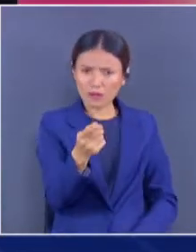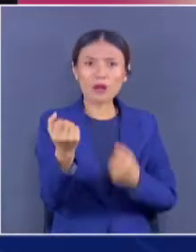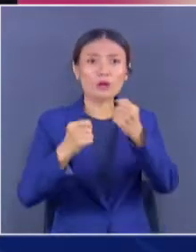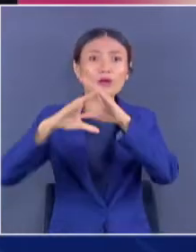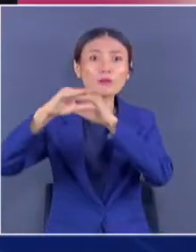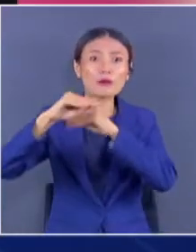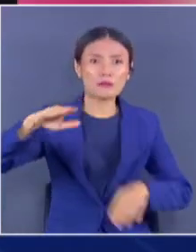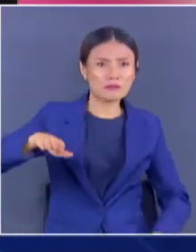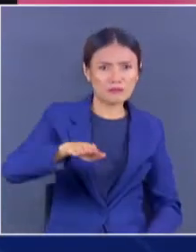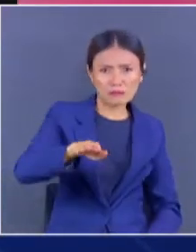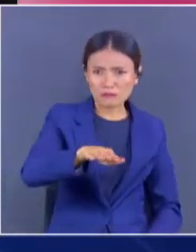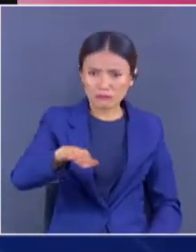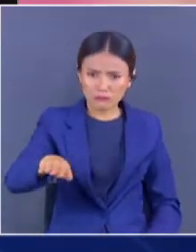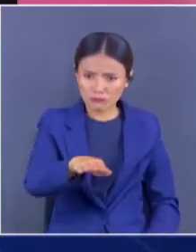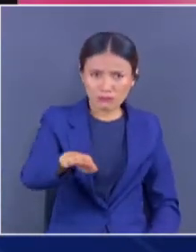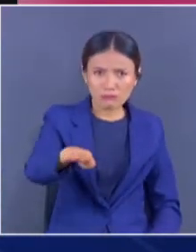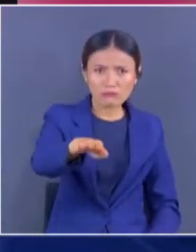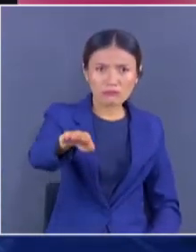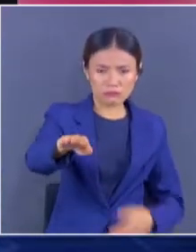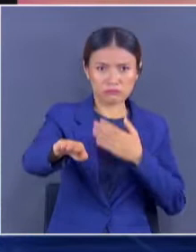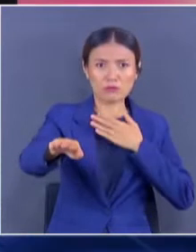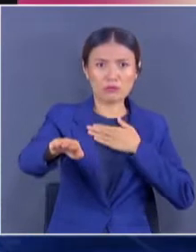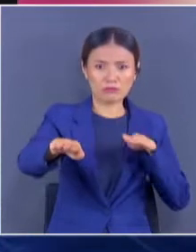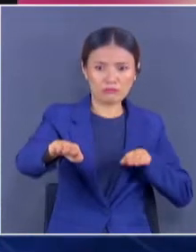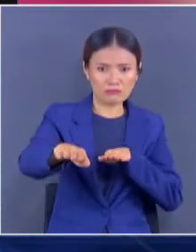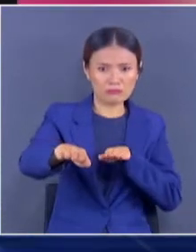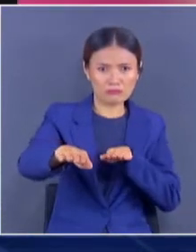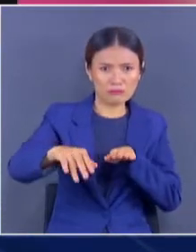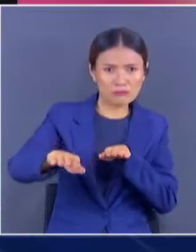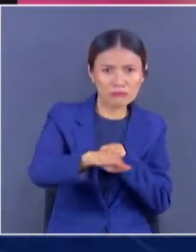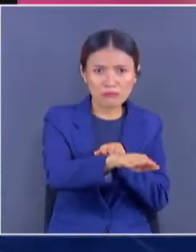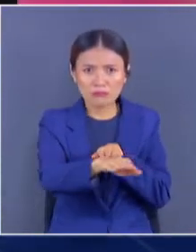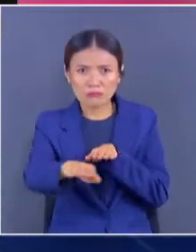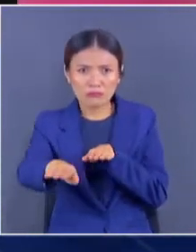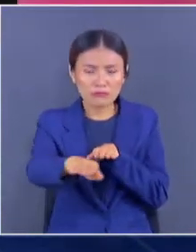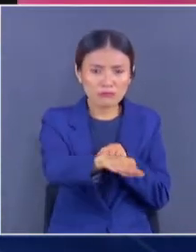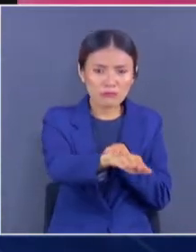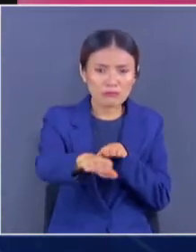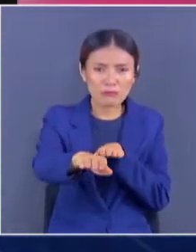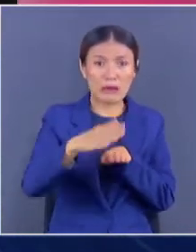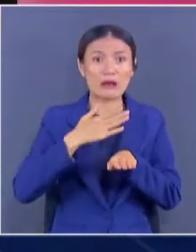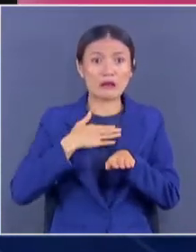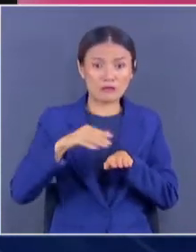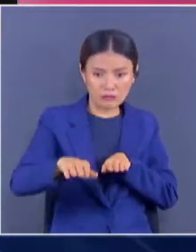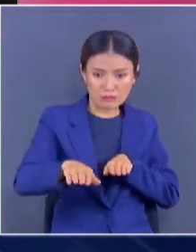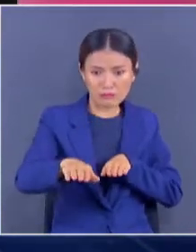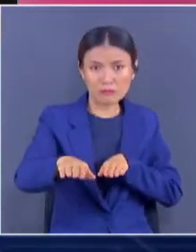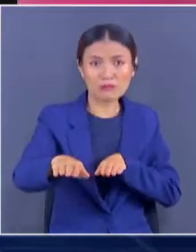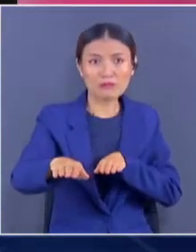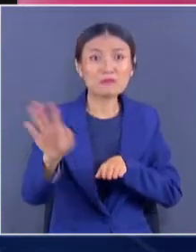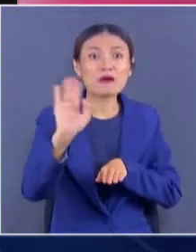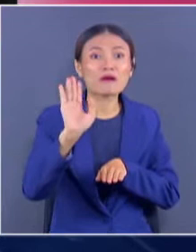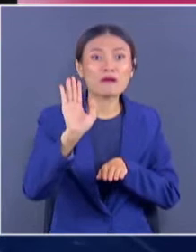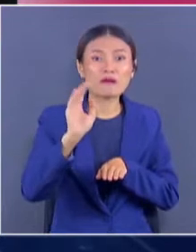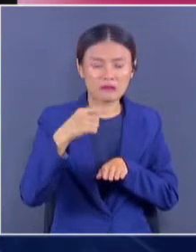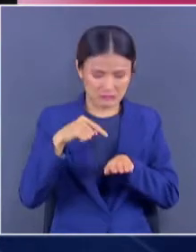ด้วยท่าทีแปลกๆเขาเลยตัดสินใจคือถ้าคันหน้ามันขับสายไปสายมาเนี่ยคุณผู้ชมเราจะขับตามต่อไหมล่ะ เราก็ไม่อยากตาม มัน